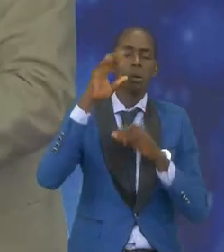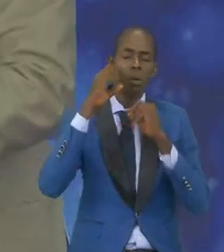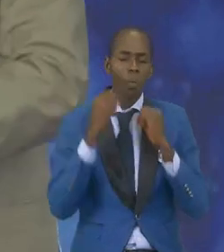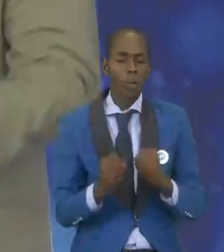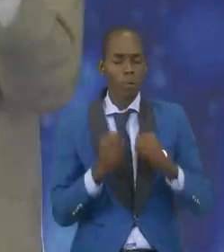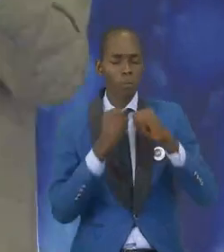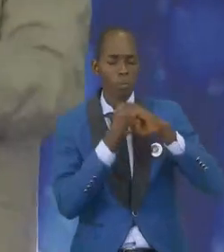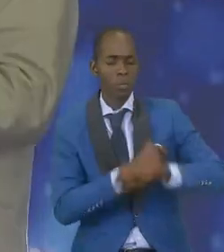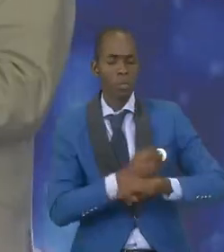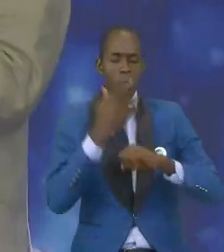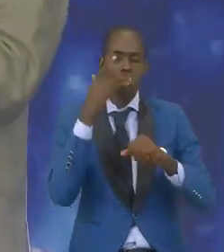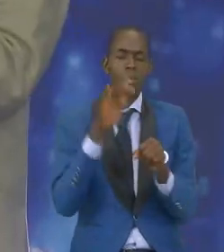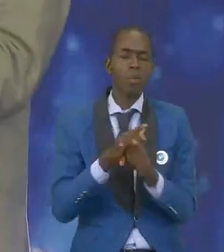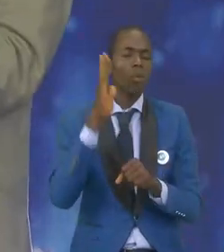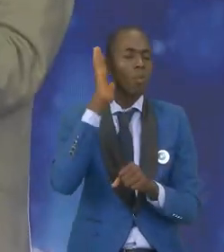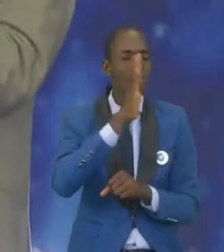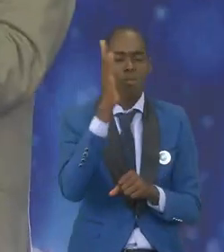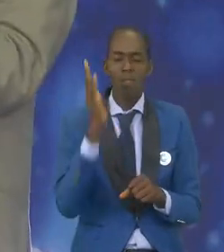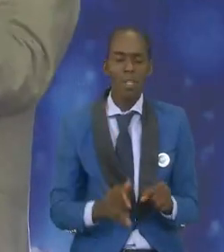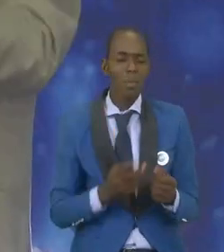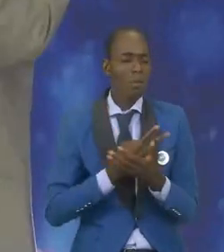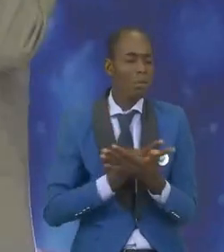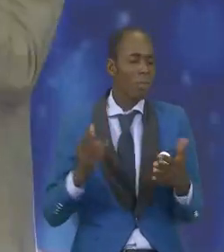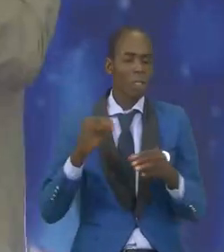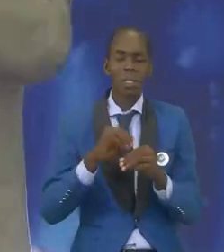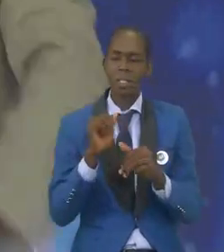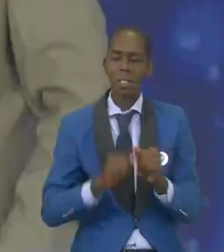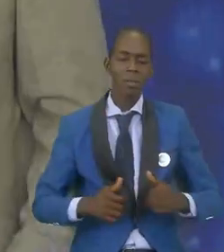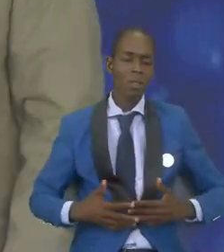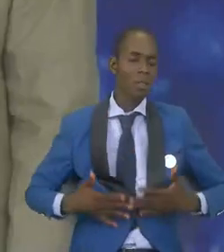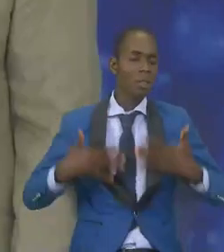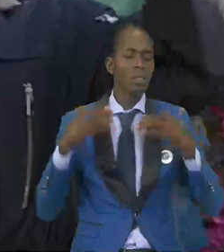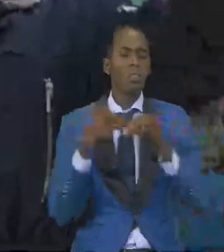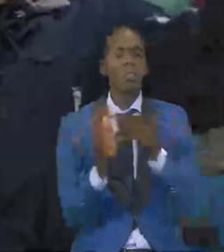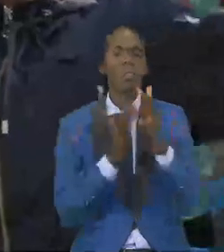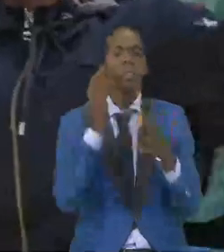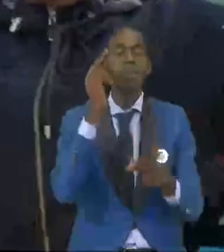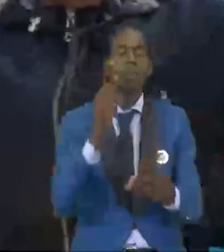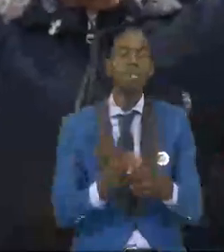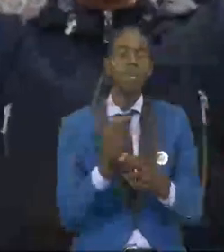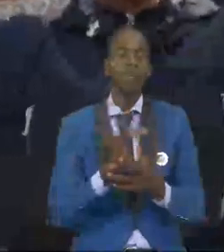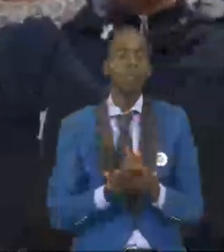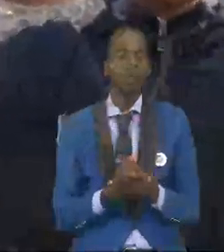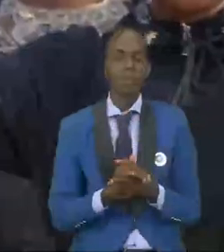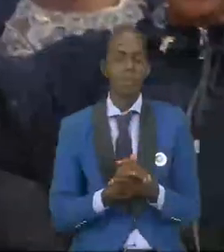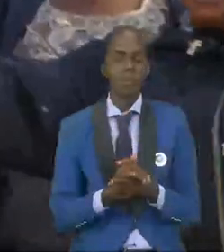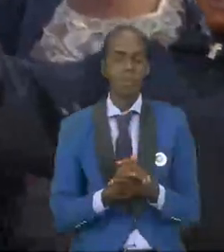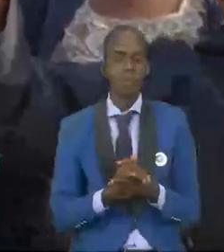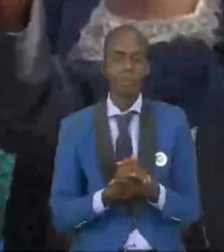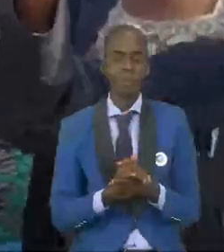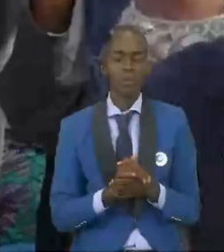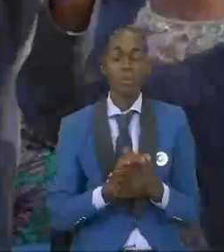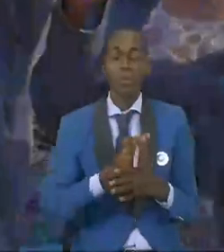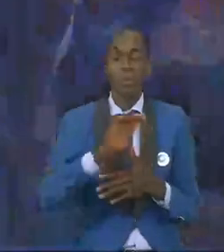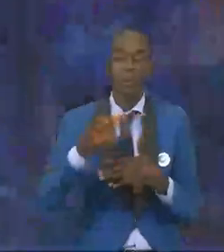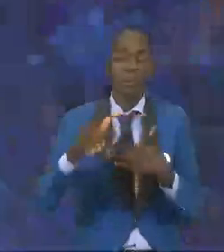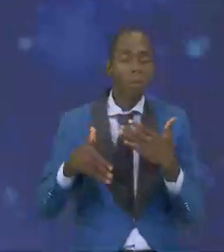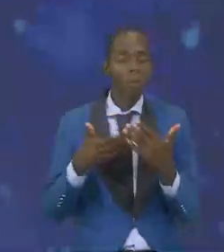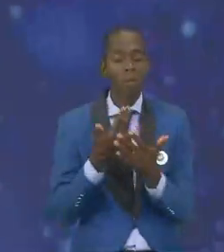devant toi je demande que ta puissance ta protection ta promesse ne fasse jamais dans chaque vie